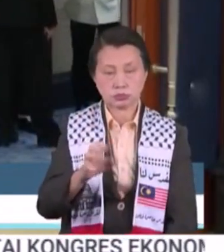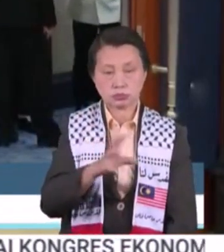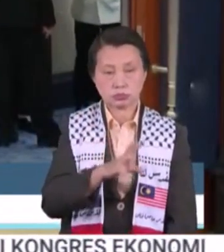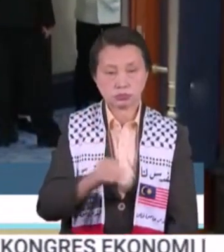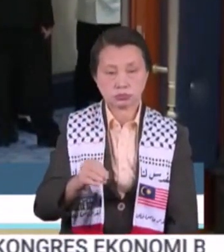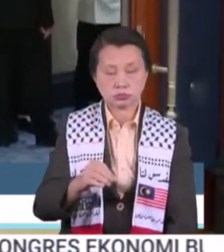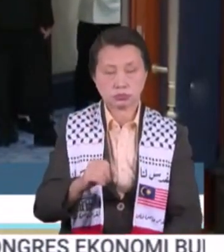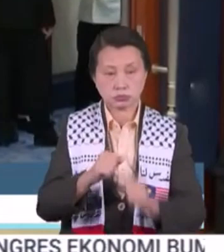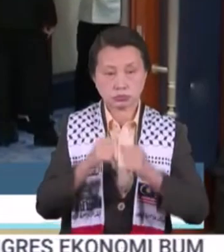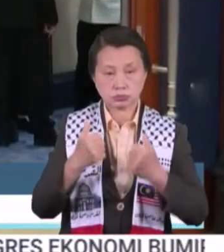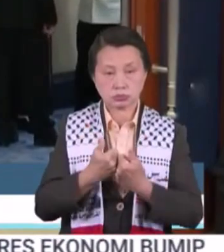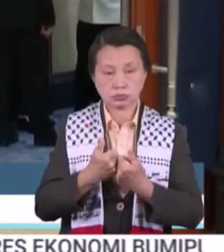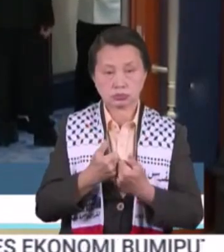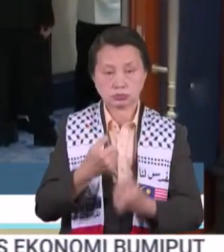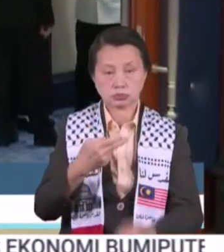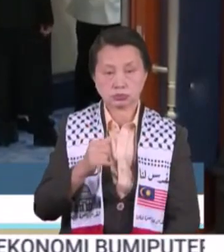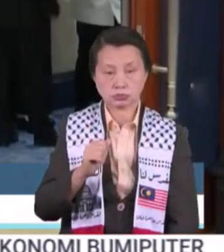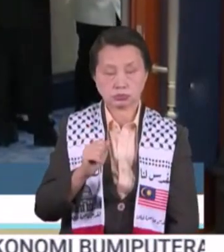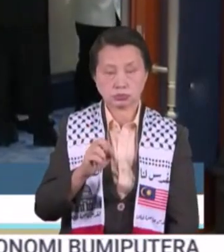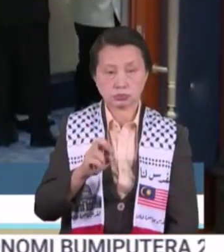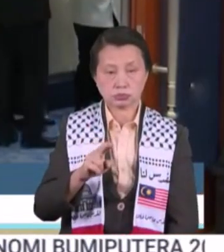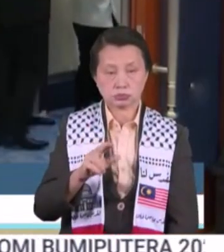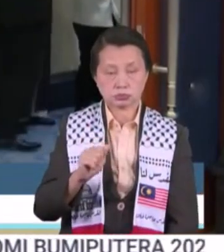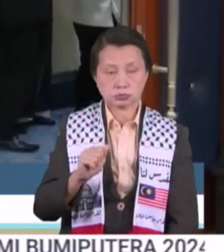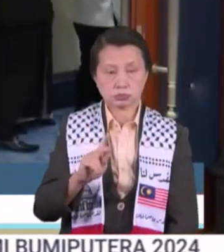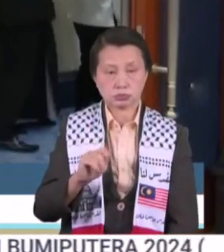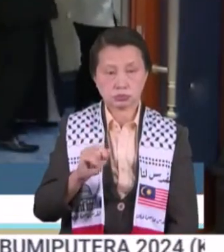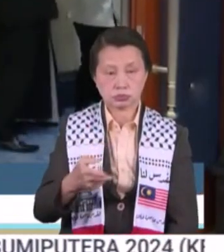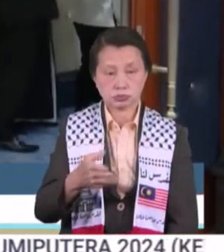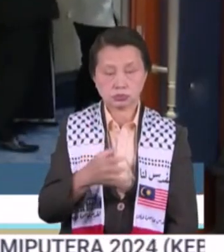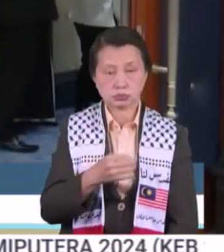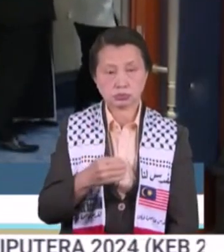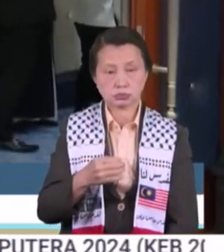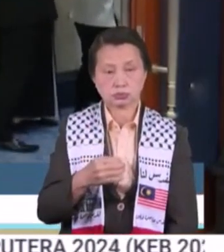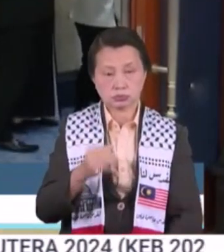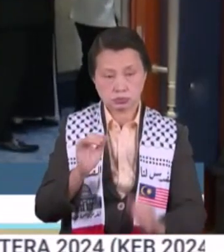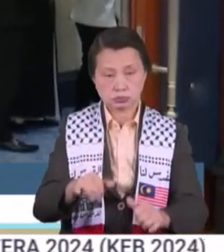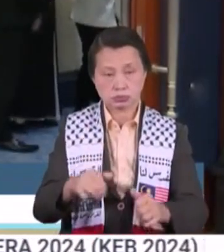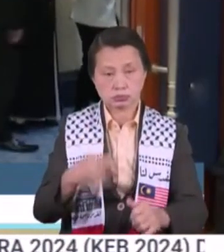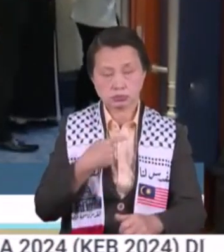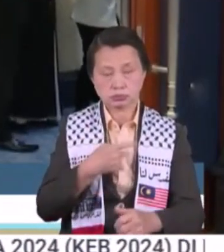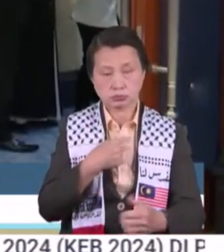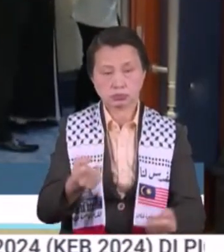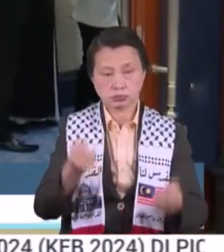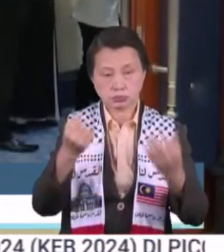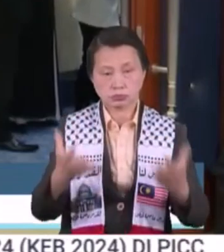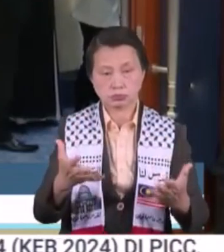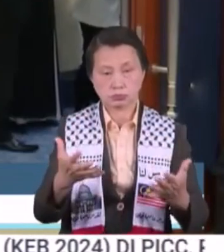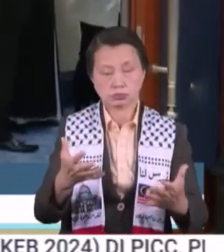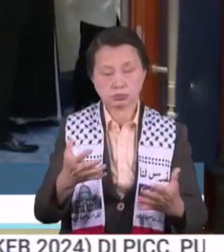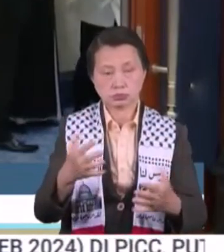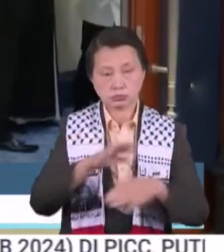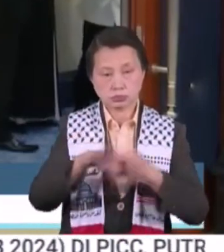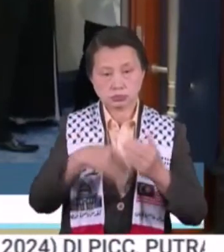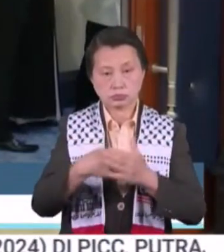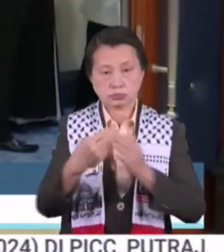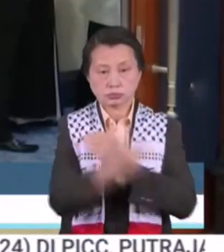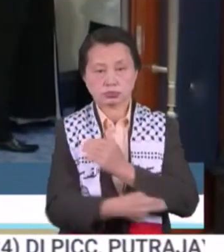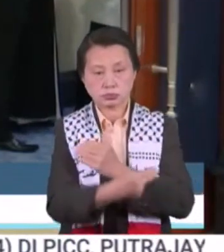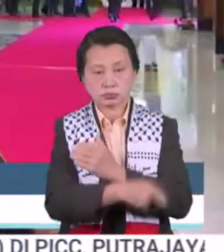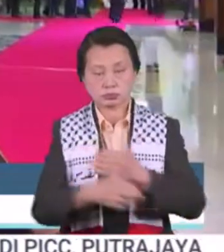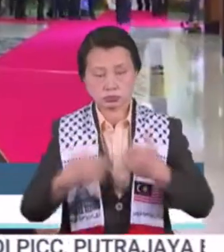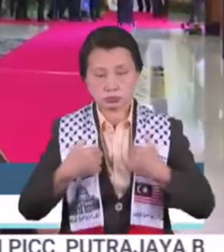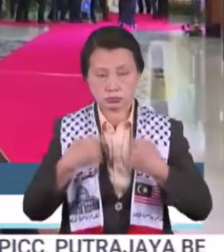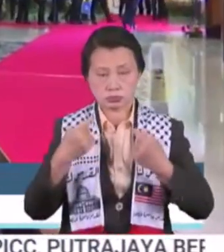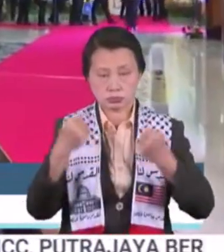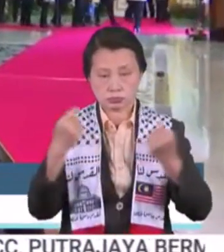persekutuan Malaysia ini yang perlu juga dihormati peranan mereka. Mereka juga mempunyai peranan dalam sebuah negara yang merdeka seperti